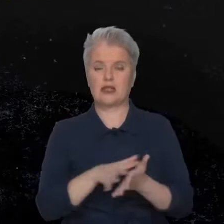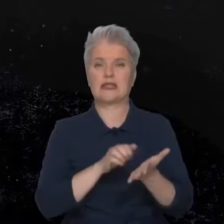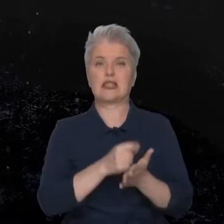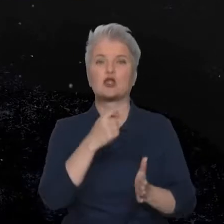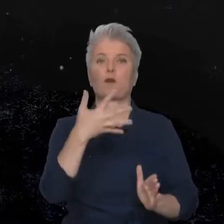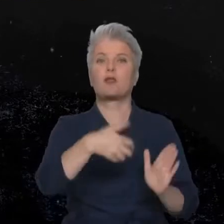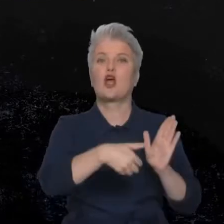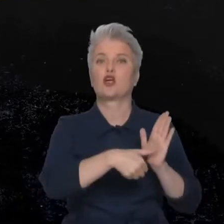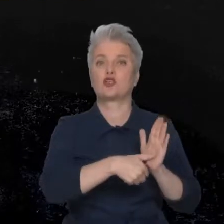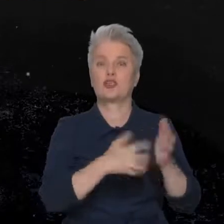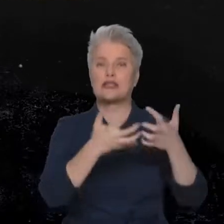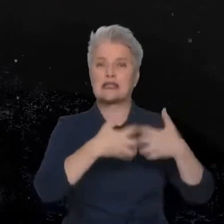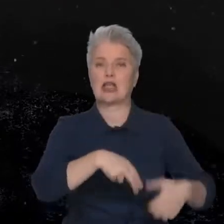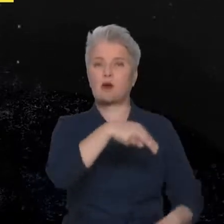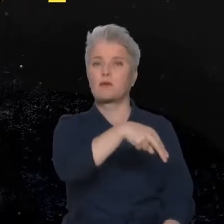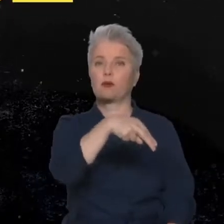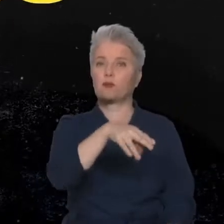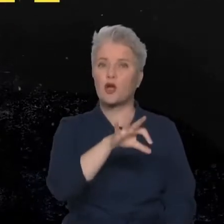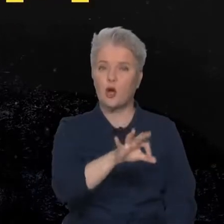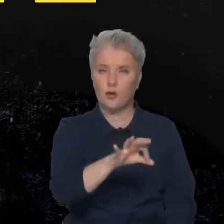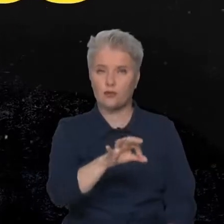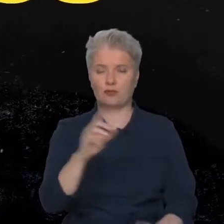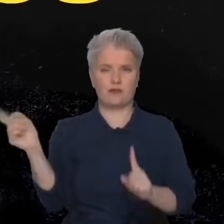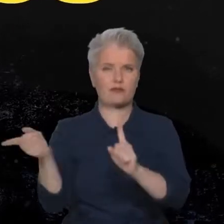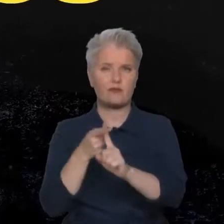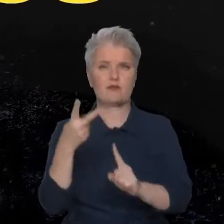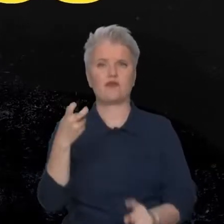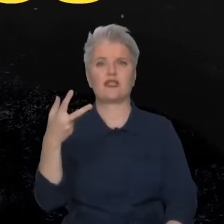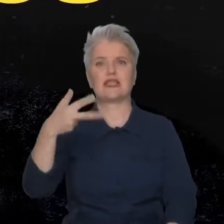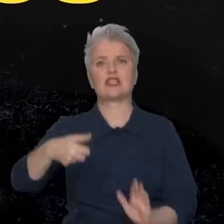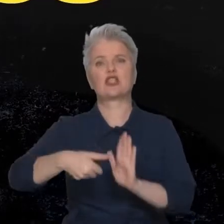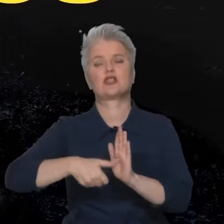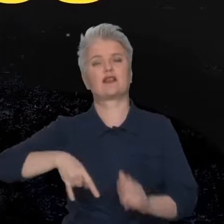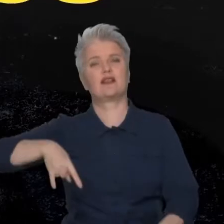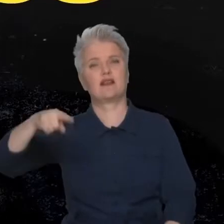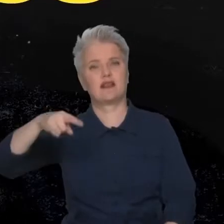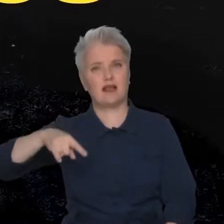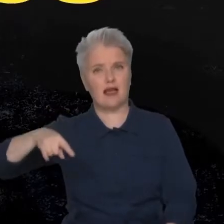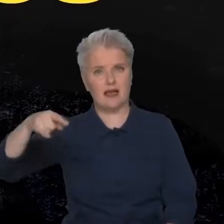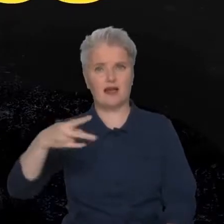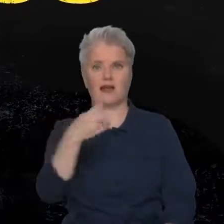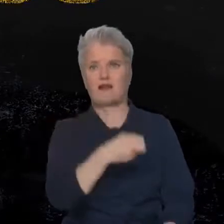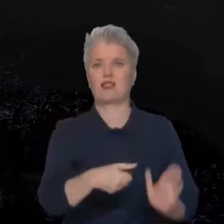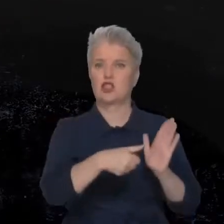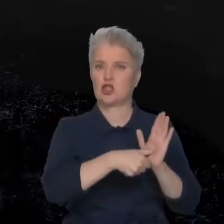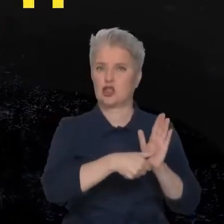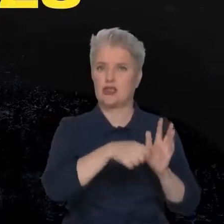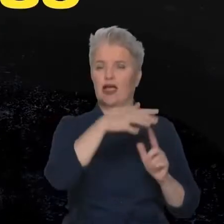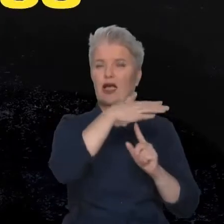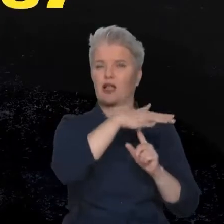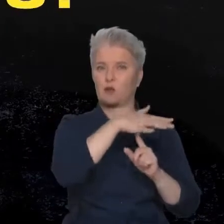систем протиповітряної оборони. Збили 236 літаків, 206